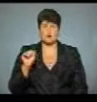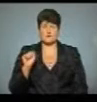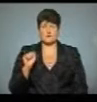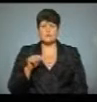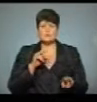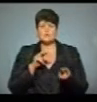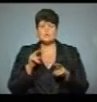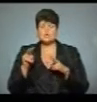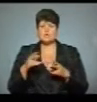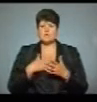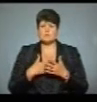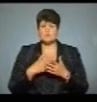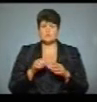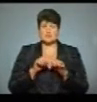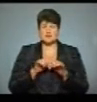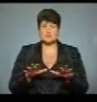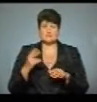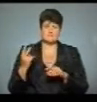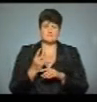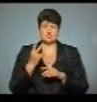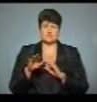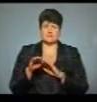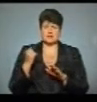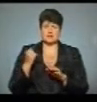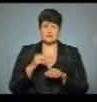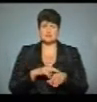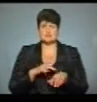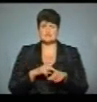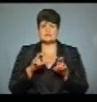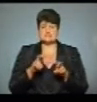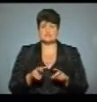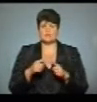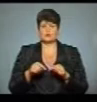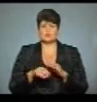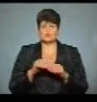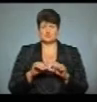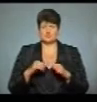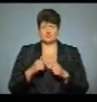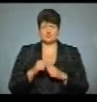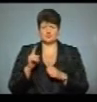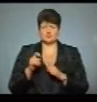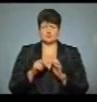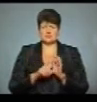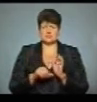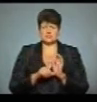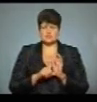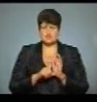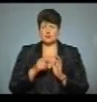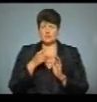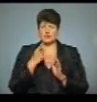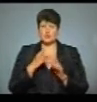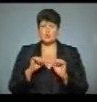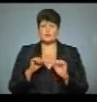Спостерігачі громадянської мережі «Опора» двічі викликали поліцію на засідання окружної виборчої комісії номер 166, каже